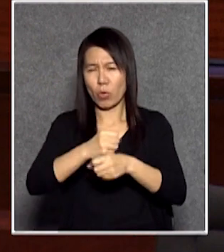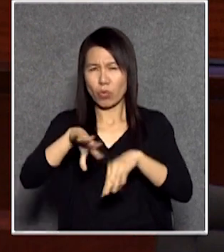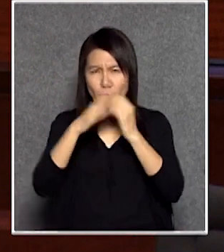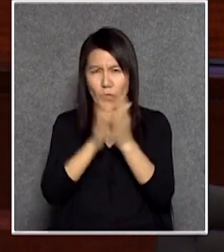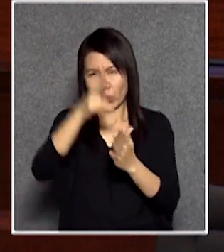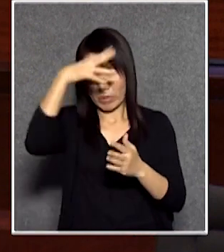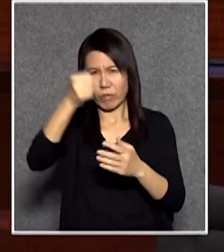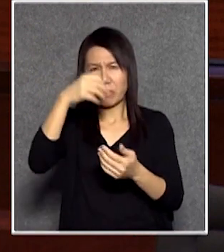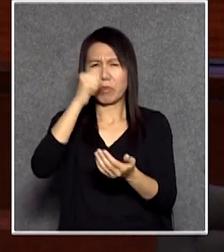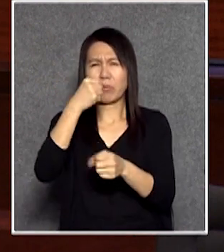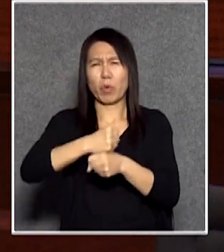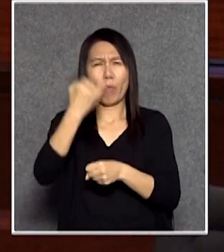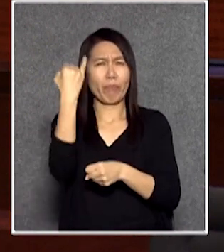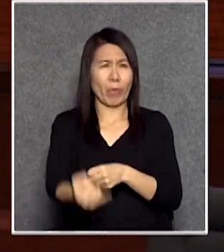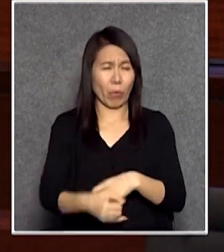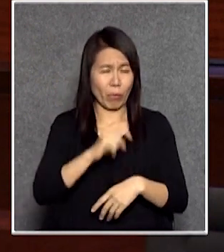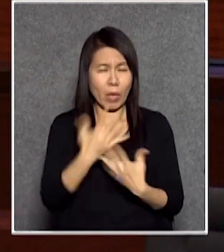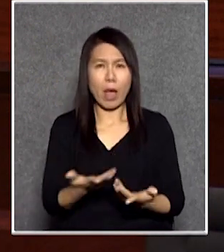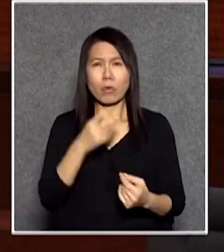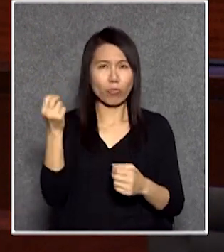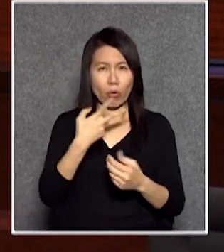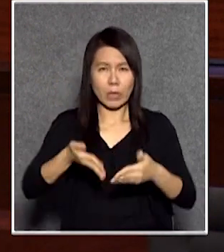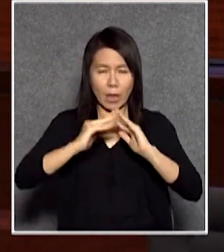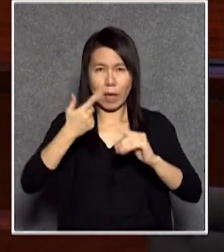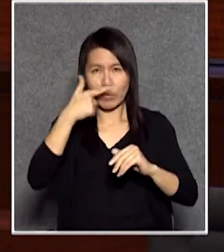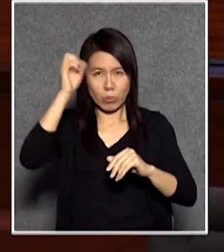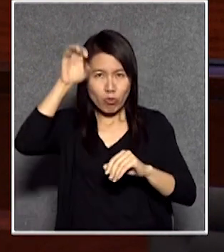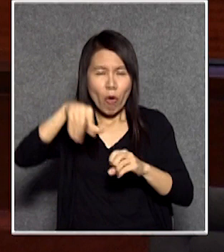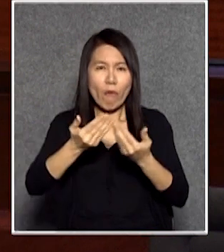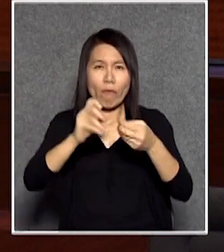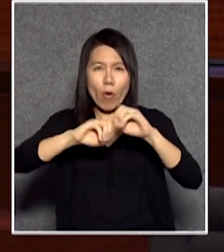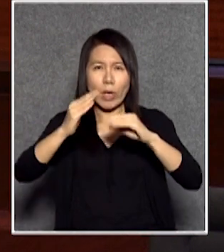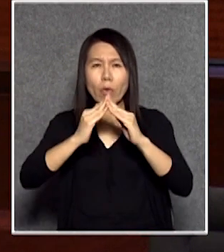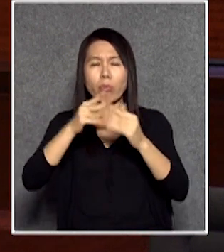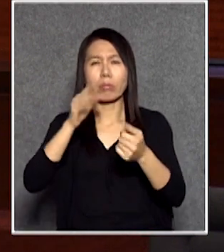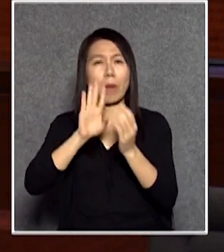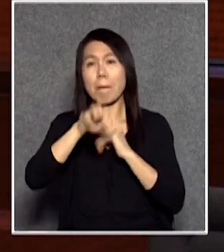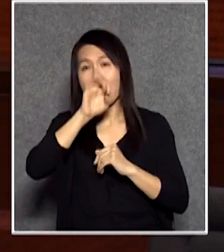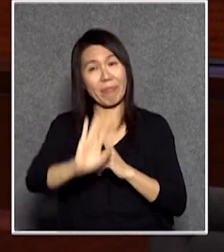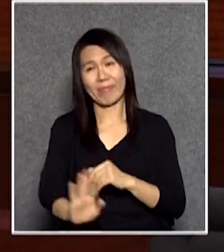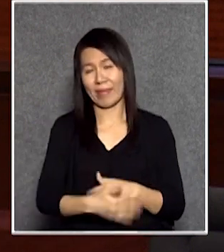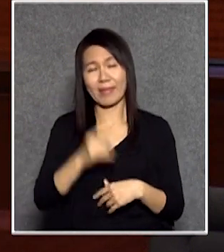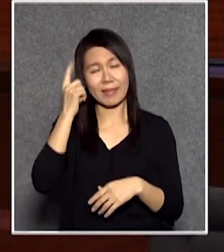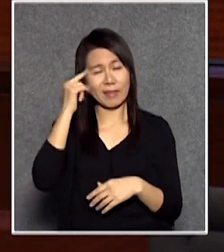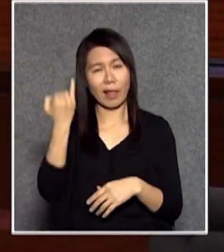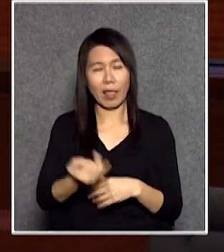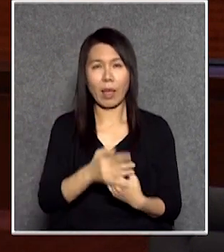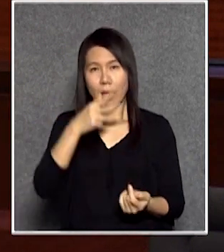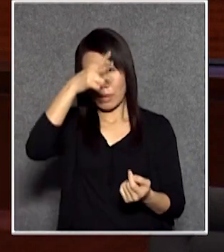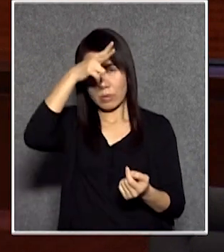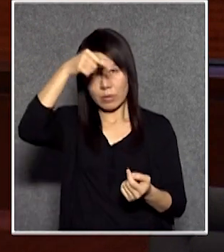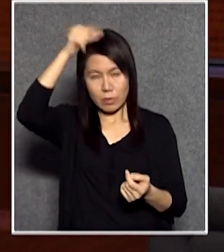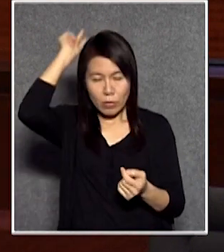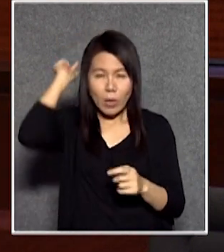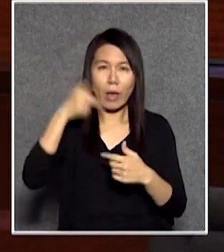能，再設立一個創新及科技局，後果不問可知。董建華在2000年行政長官的施政報